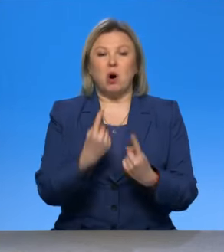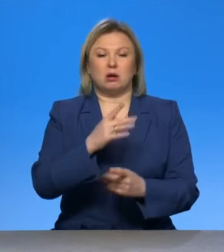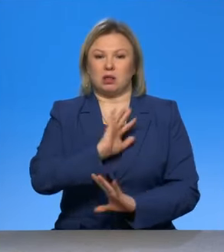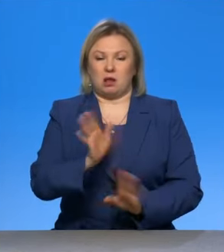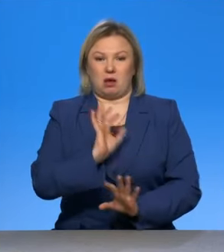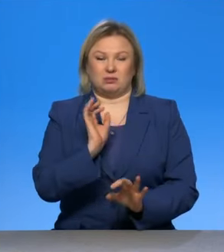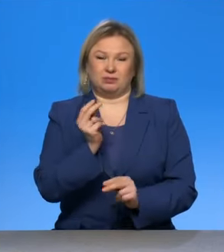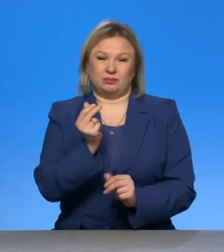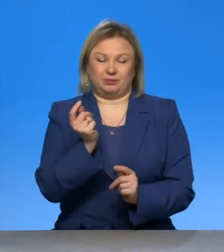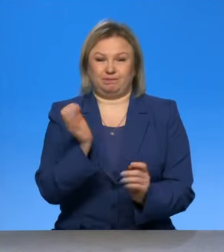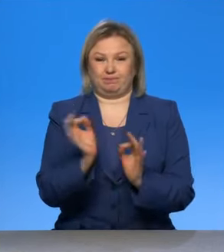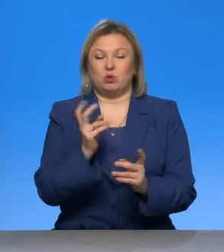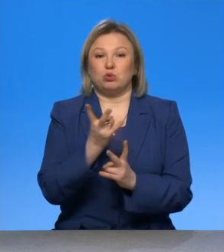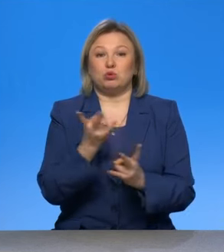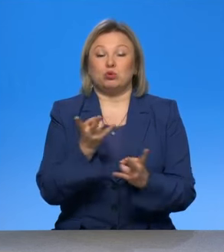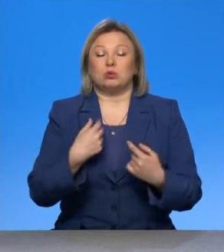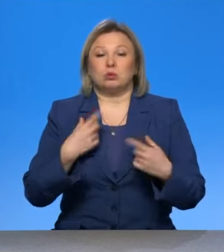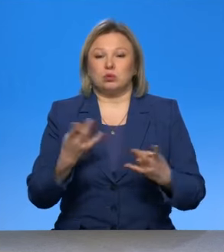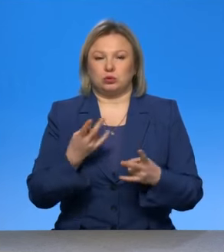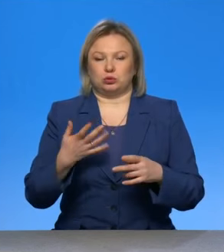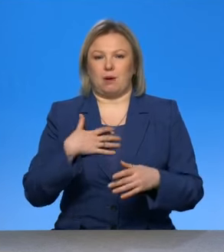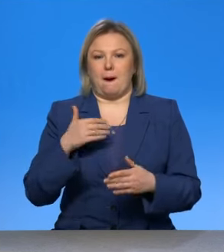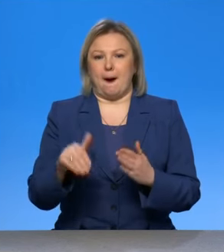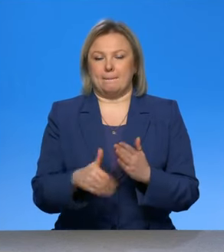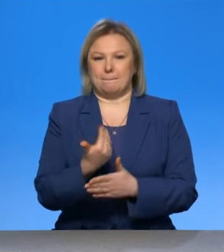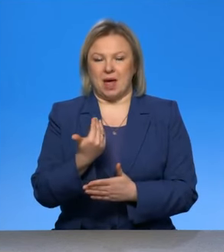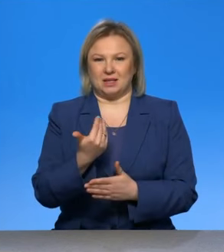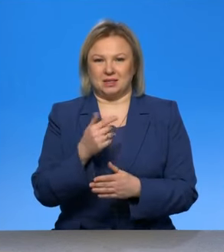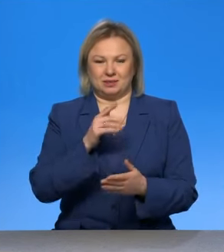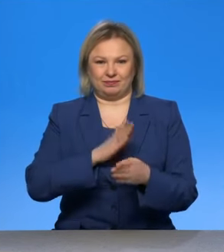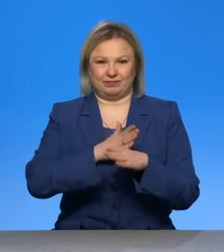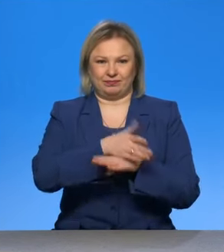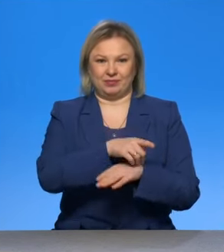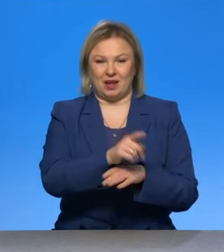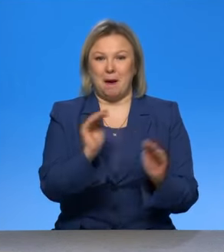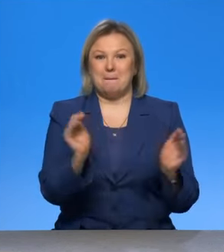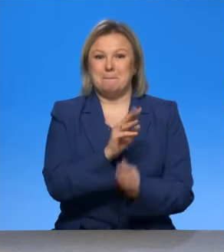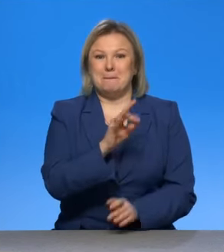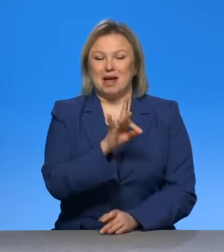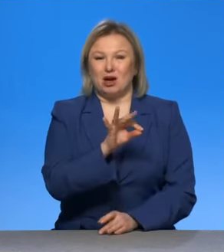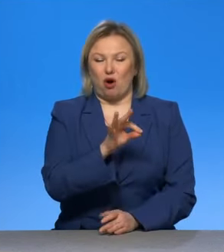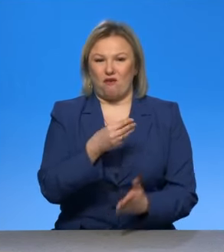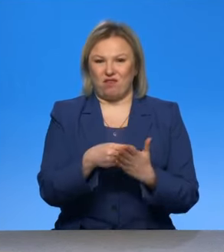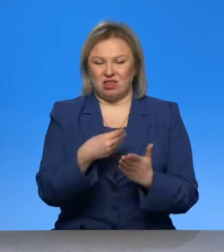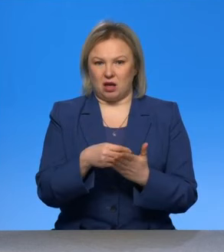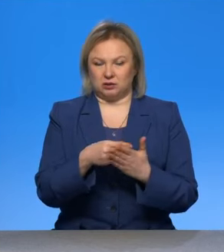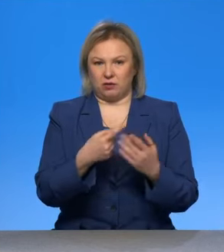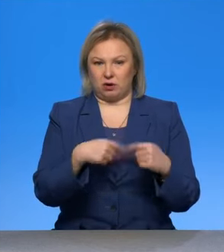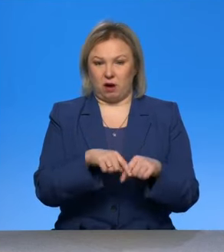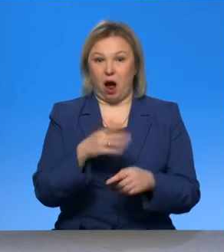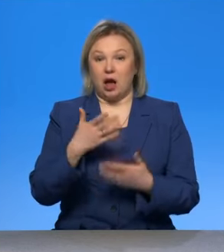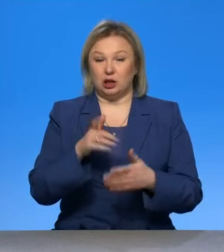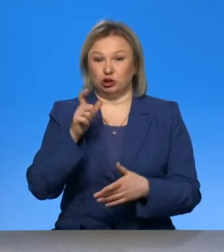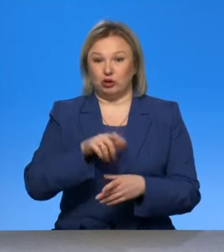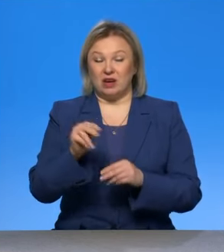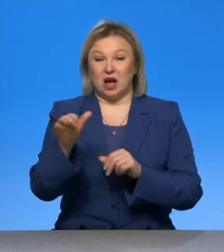тут выходят опять финансовые, микрофинансовые организации. Если человек, опять же, закредитован, но у него нет машины, он идет в